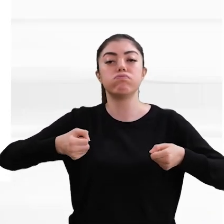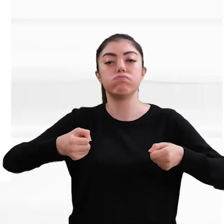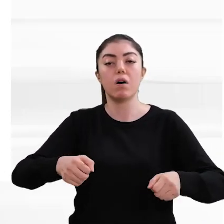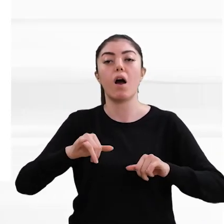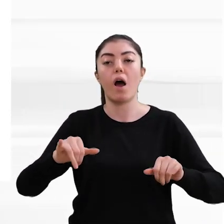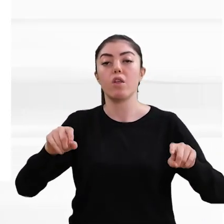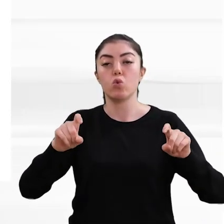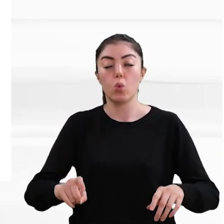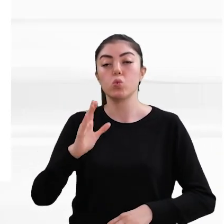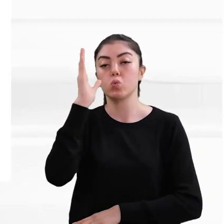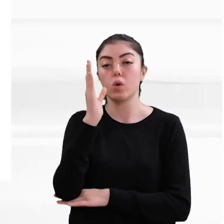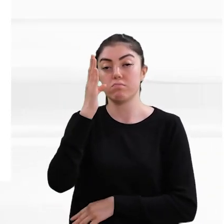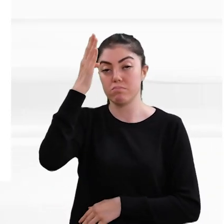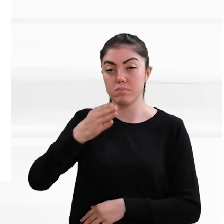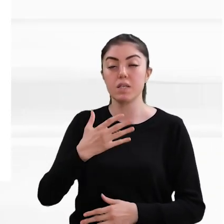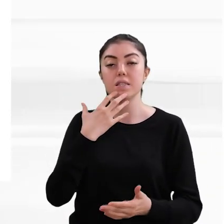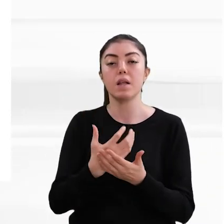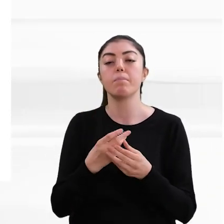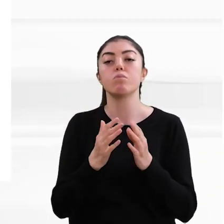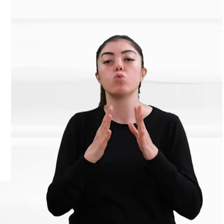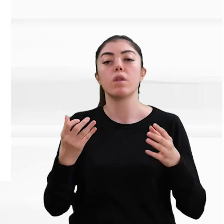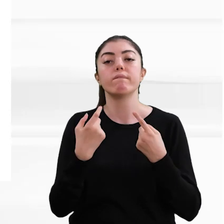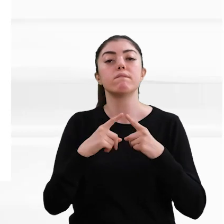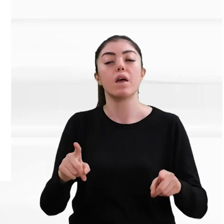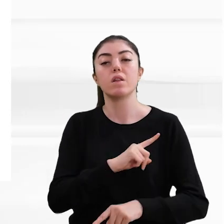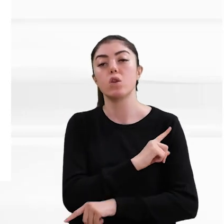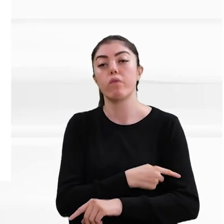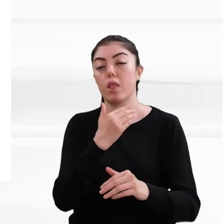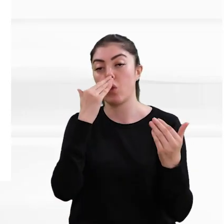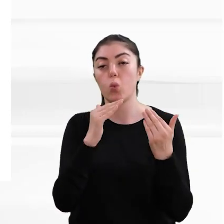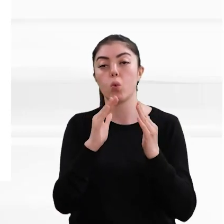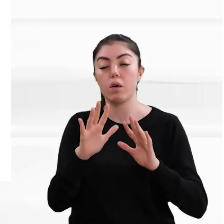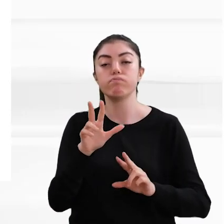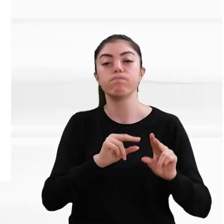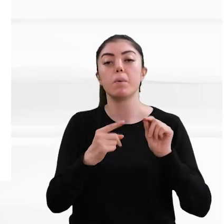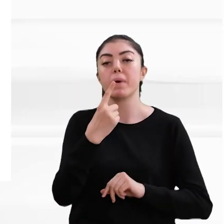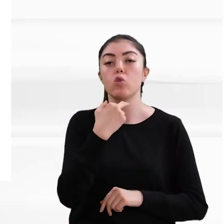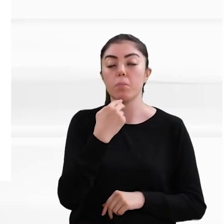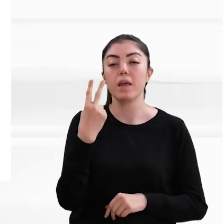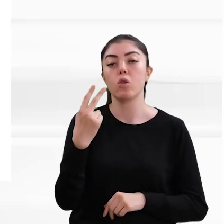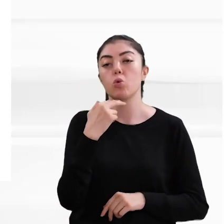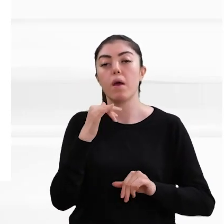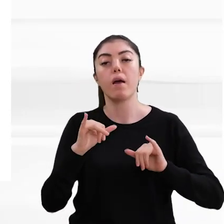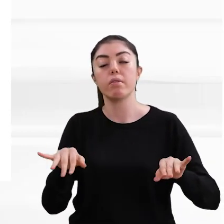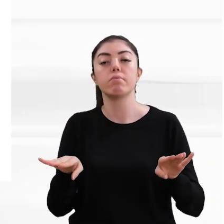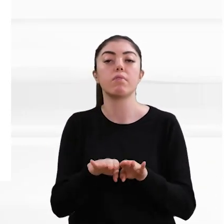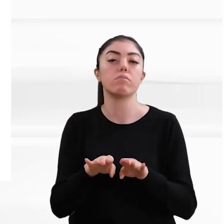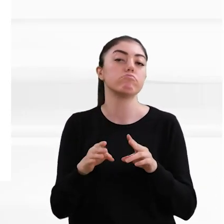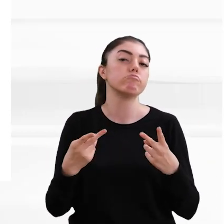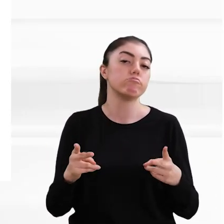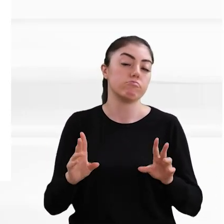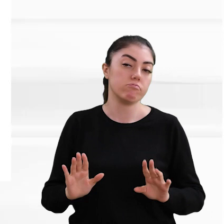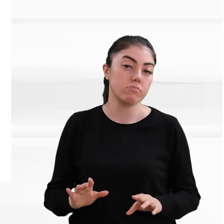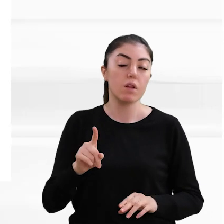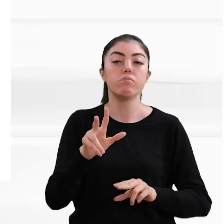aynı noktadan düşey doğrultulu, sabit büyüklükte farklı kuvvetler uygulayarak şekil 1 ve şekil 2'deki gibi dengede